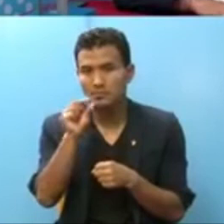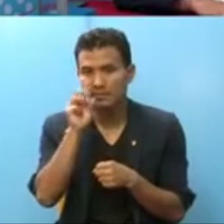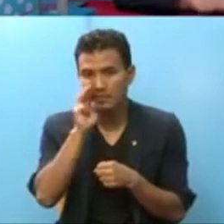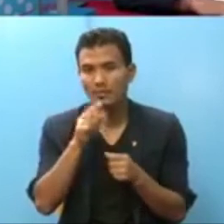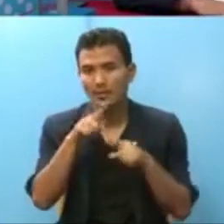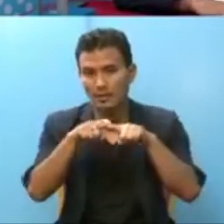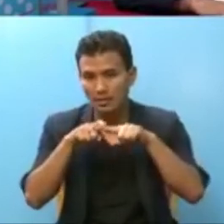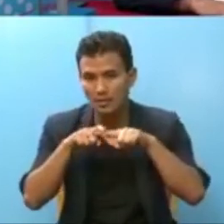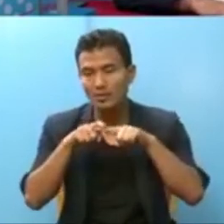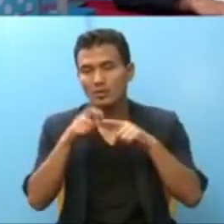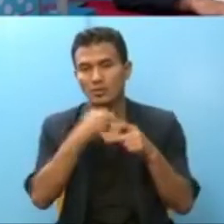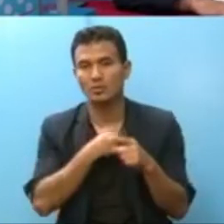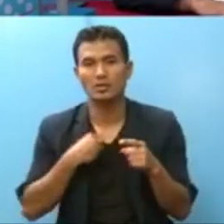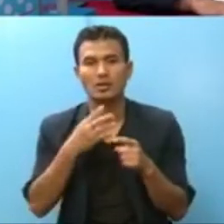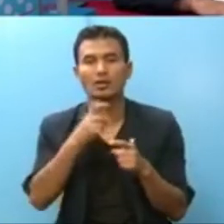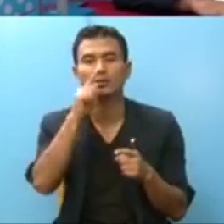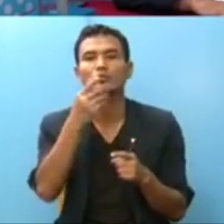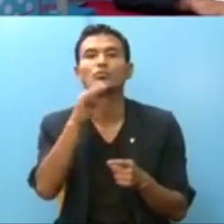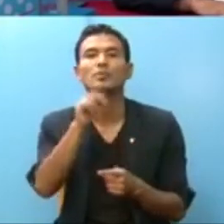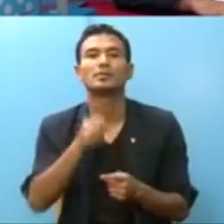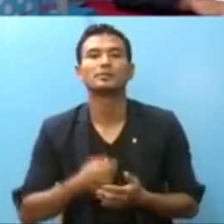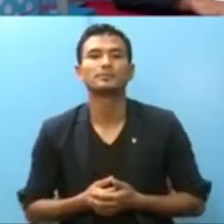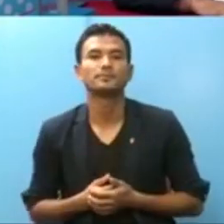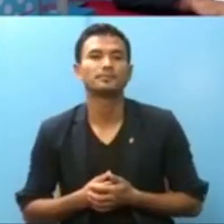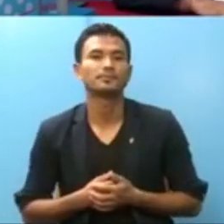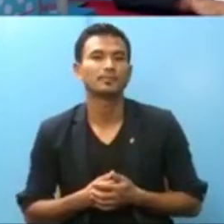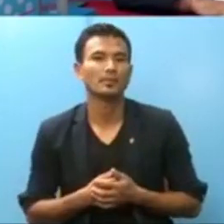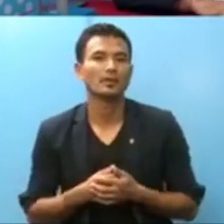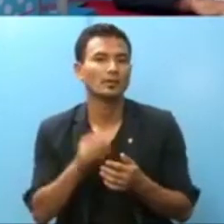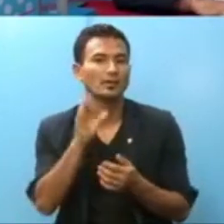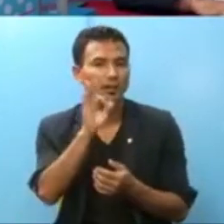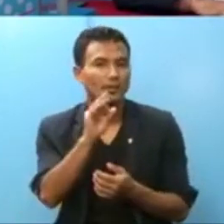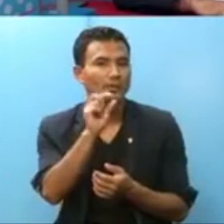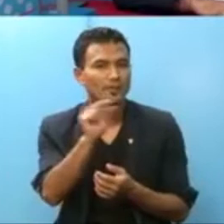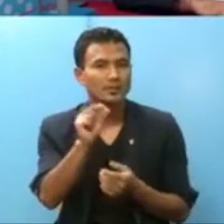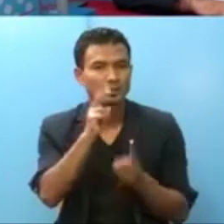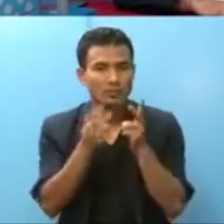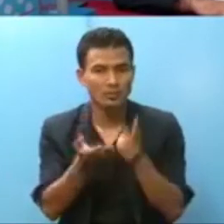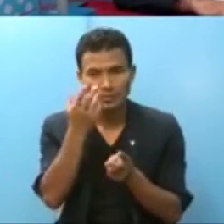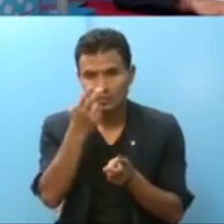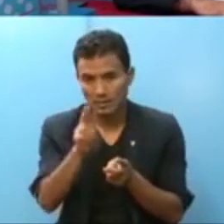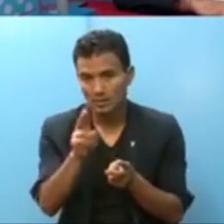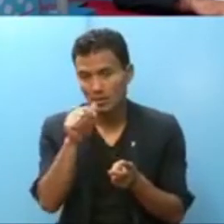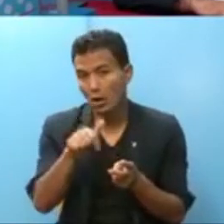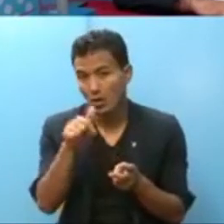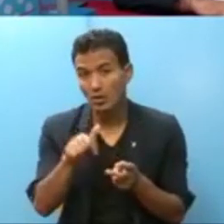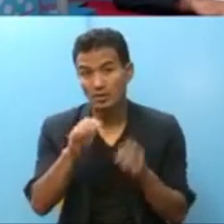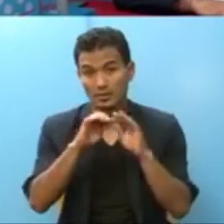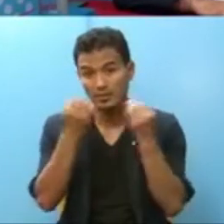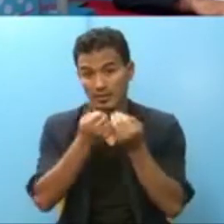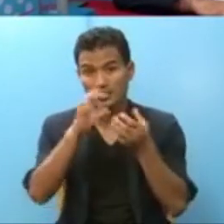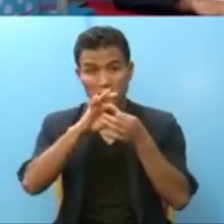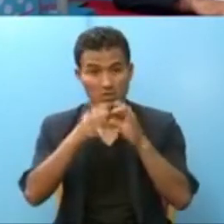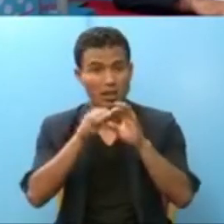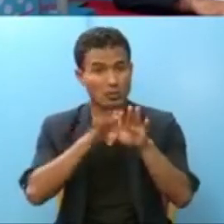कण्टूल एंड टीक्मेंट को लागी छाए दर्शार ले एकदम है समय साफ एक्षक कुरा उठाऊनु भायो रो अईले सोचल मीडिया